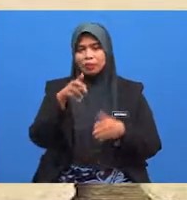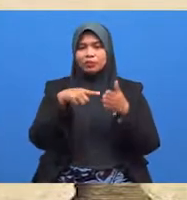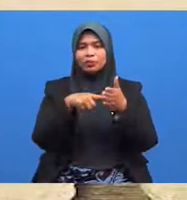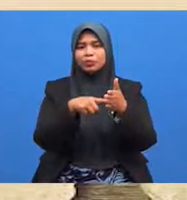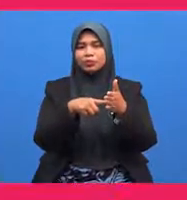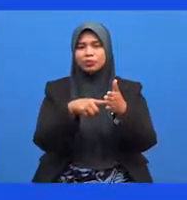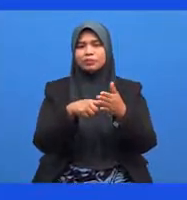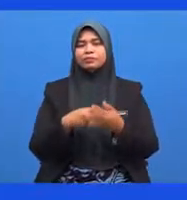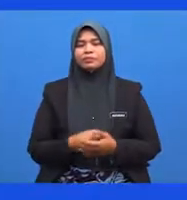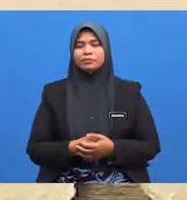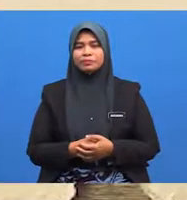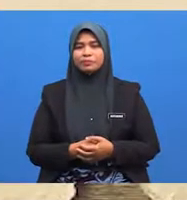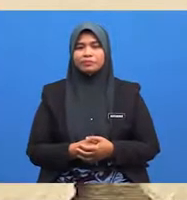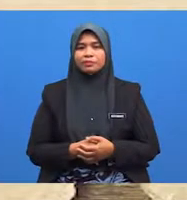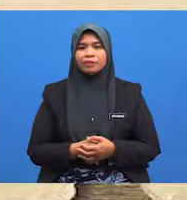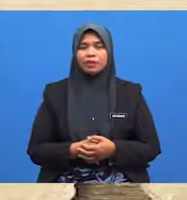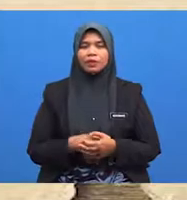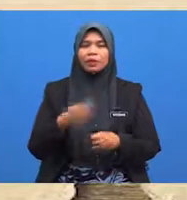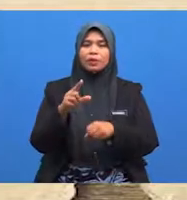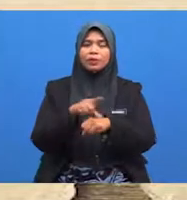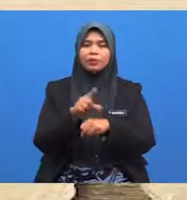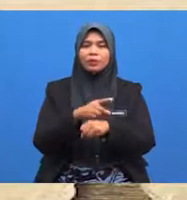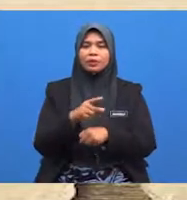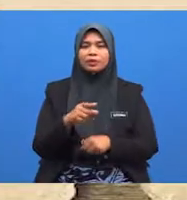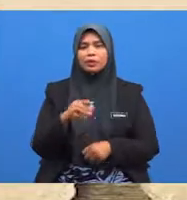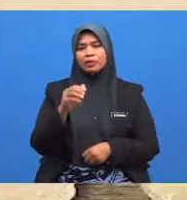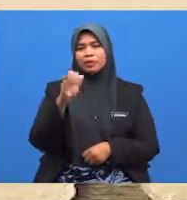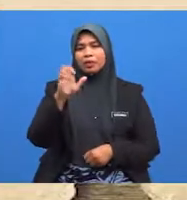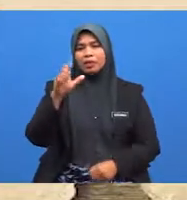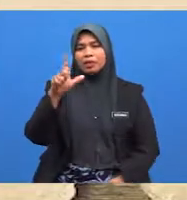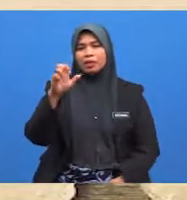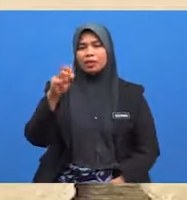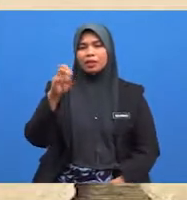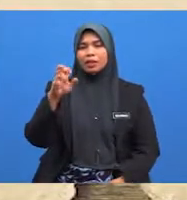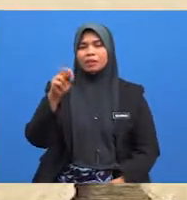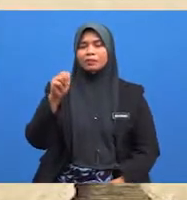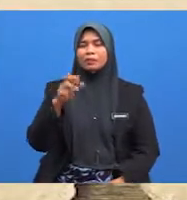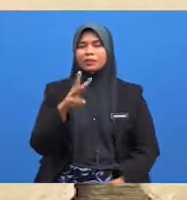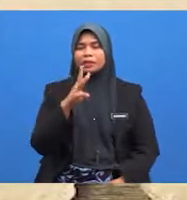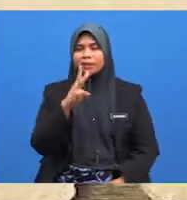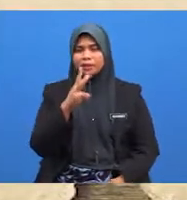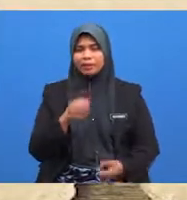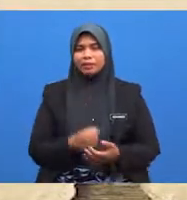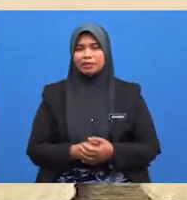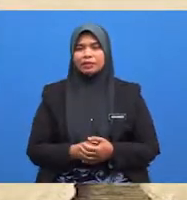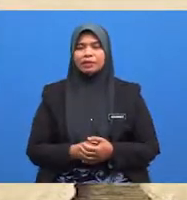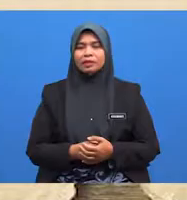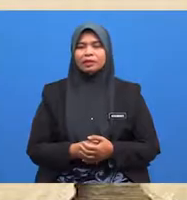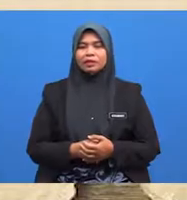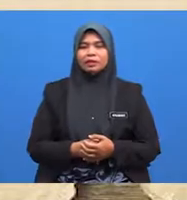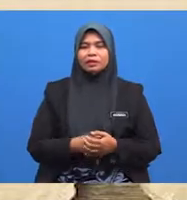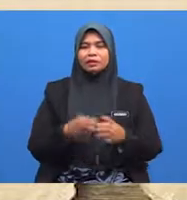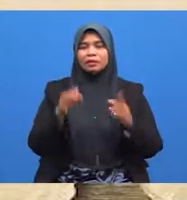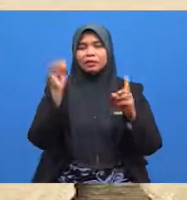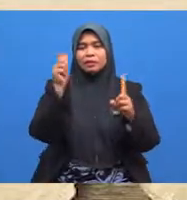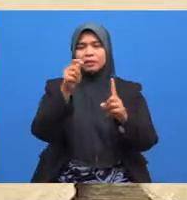itu. Penggunaan unsur atau elemen air dalam seni bina India zaman Mughal diterapkan